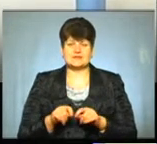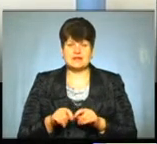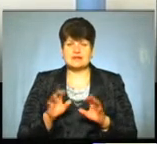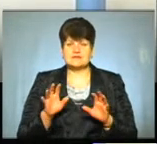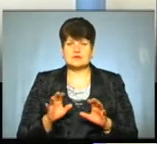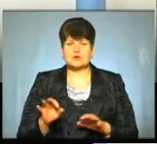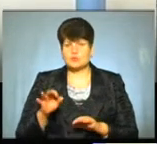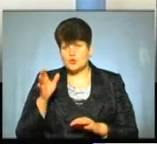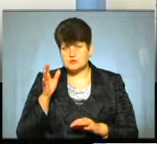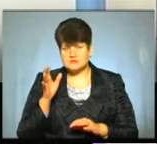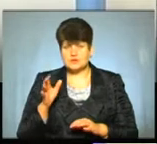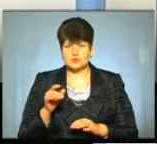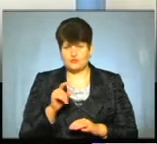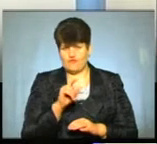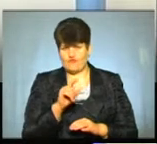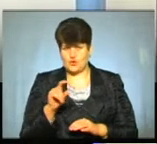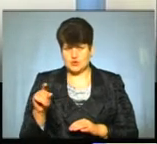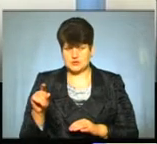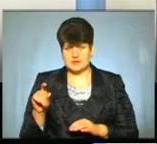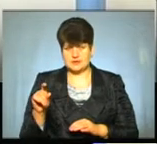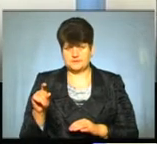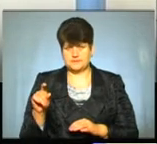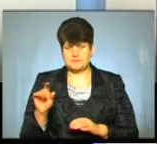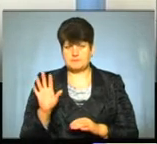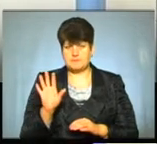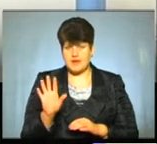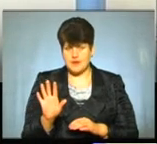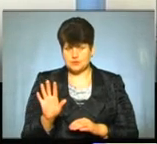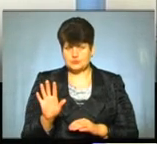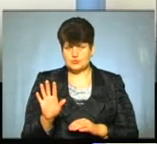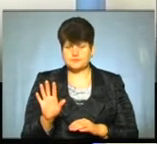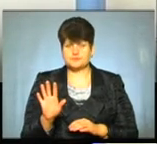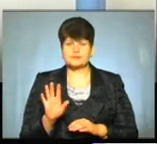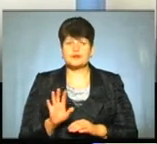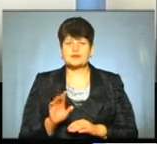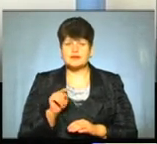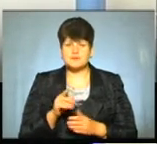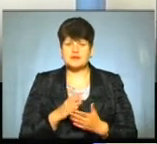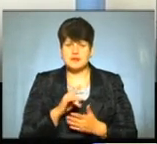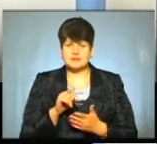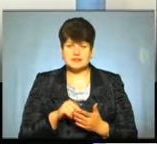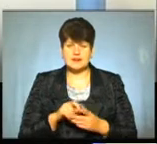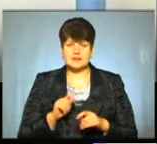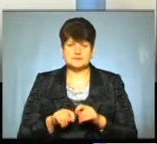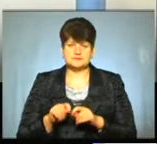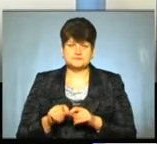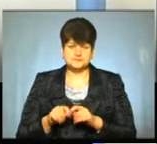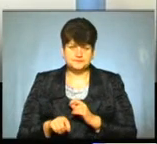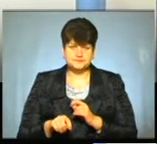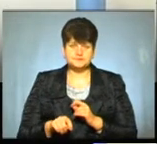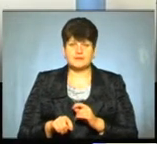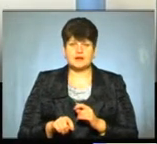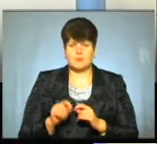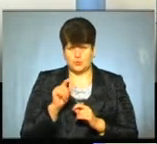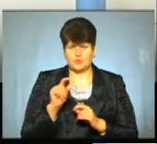сертифікацію і в законі про освіту, саме в розділі 5-му «Моніторинг якості освіти», там є питання сертифікації,